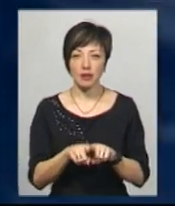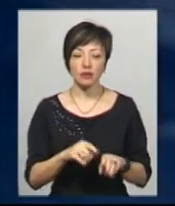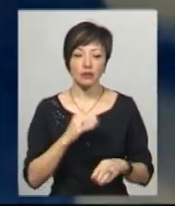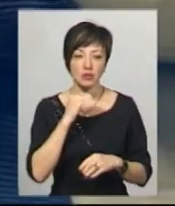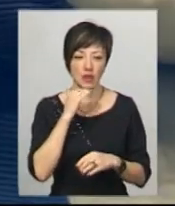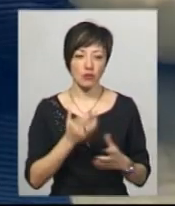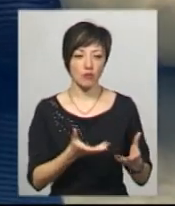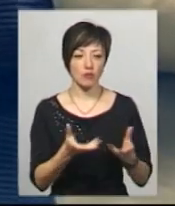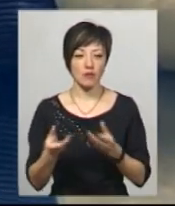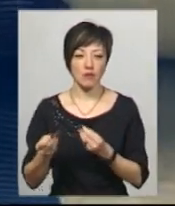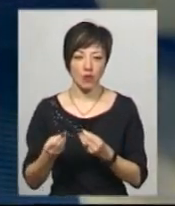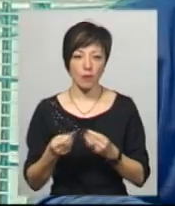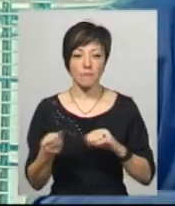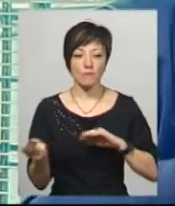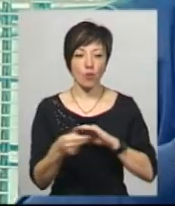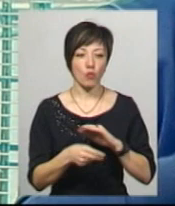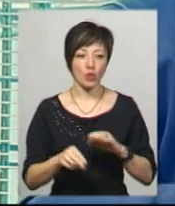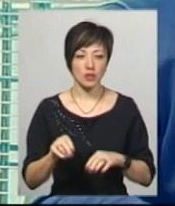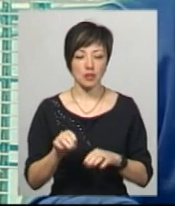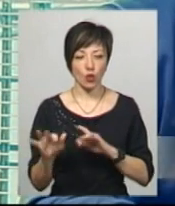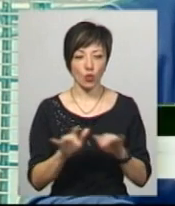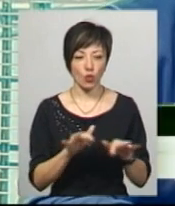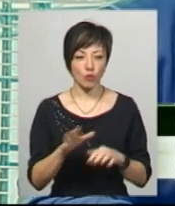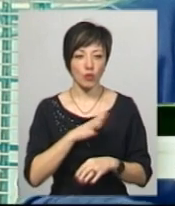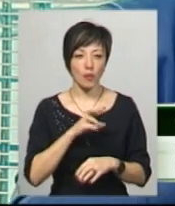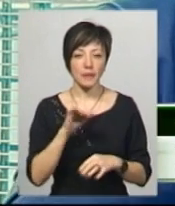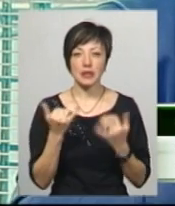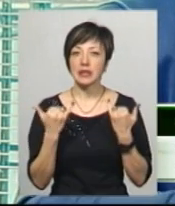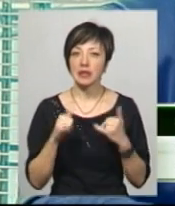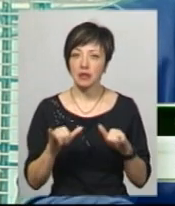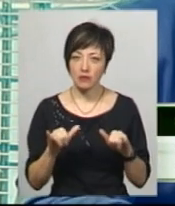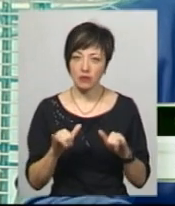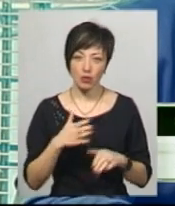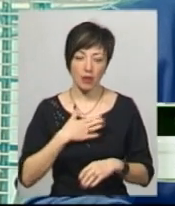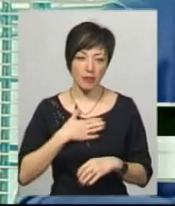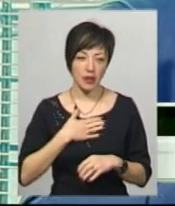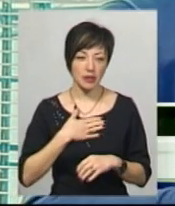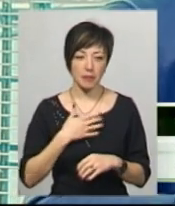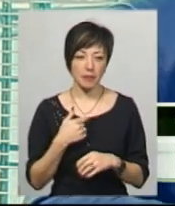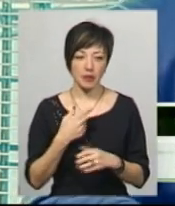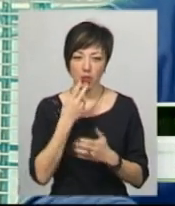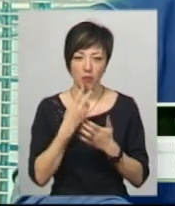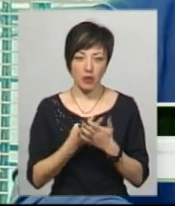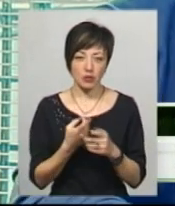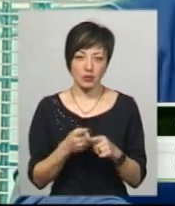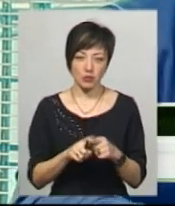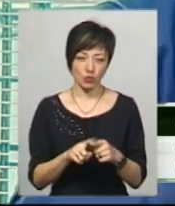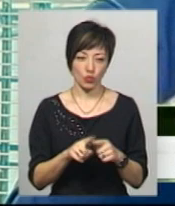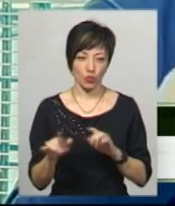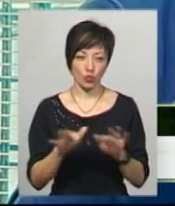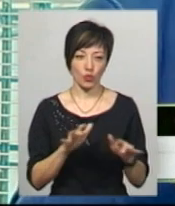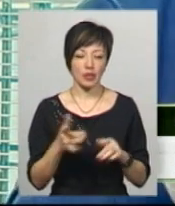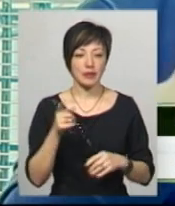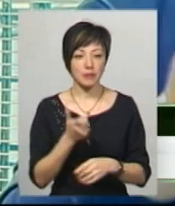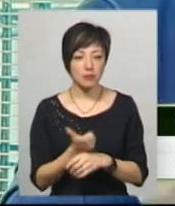достатньо впливовий популістський крок. Було б дуже дивно, для, як на мене, якби ми не побачили там, скажімо, цього кроку,